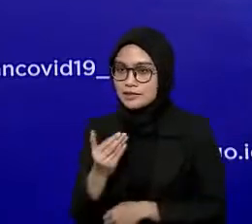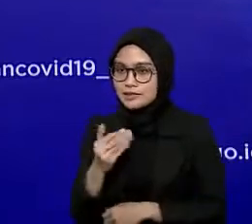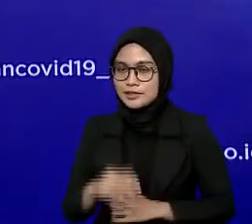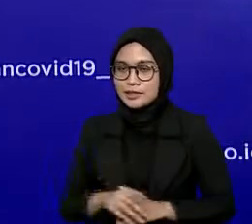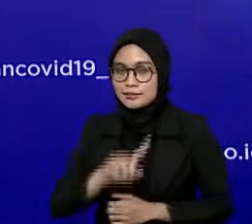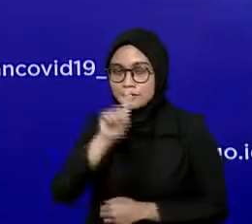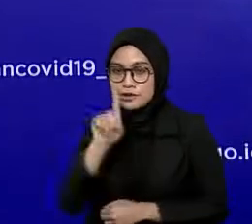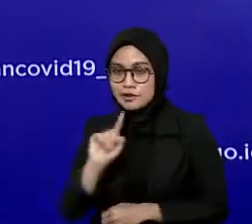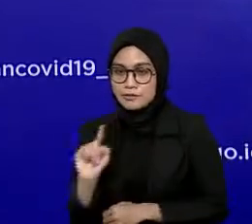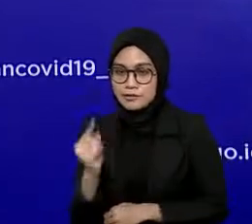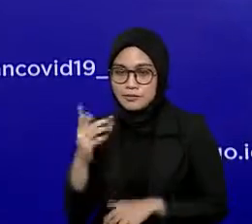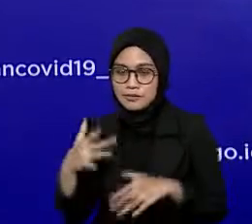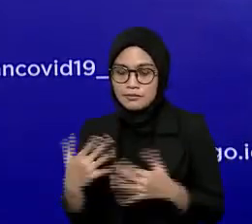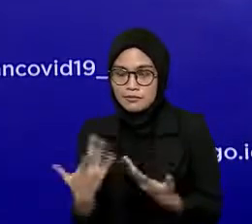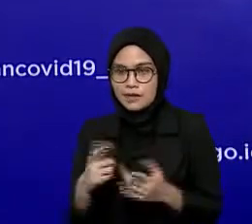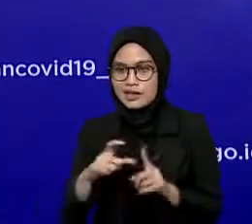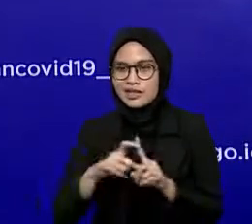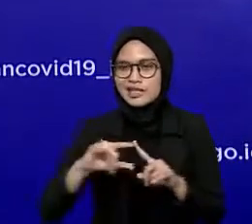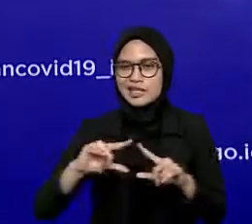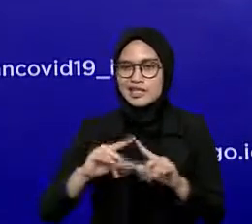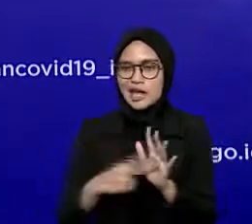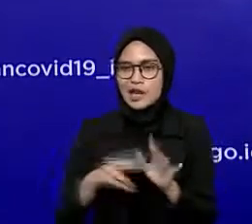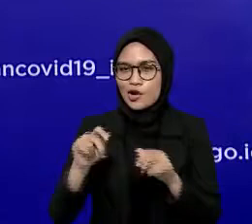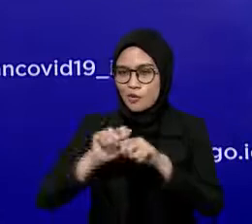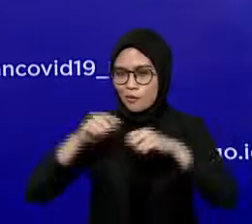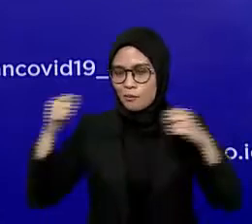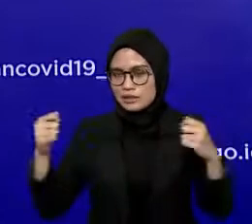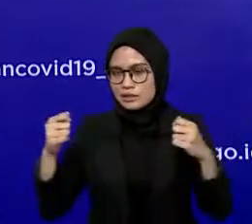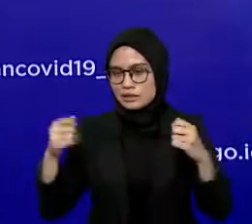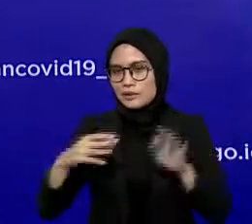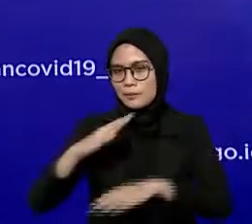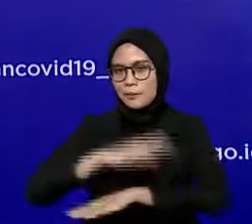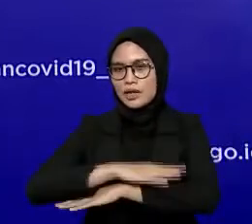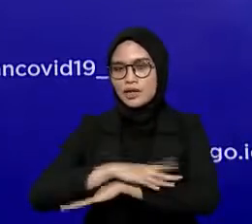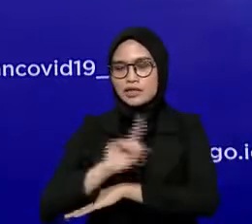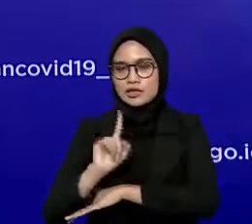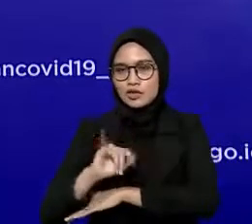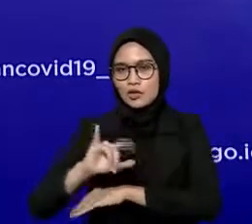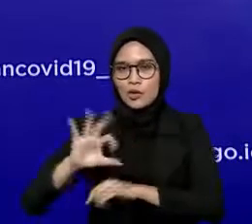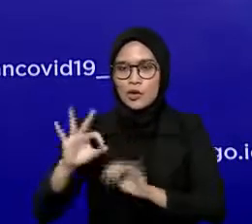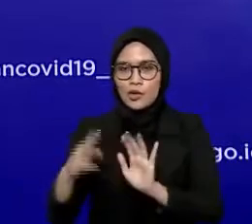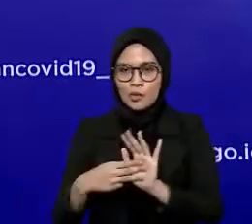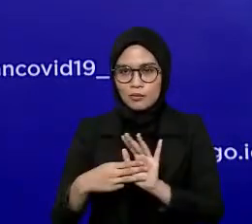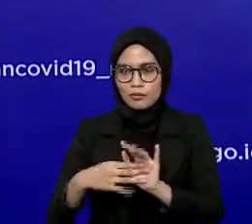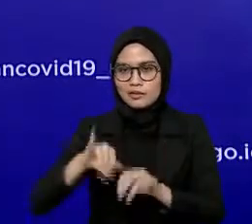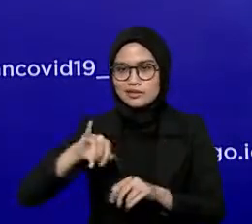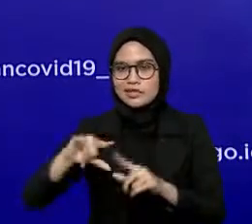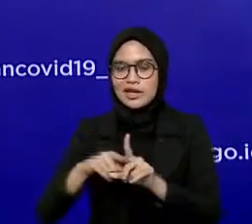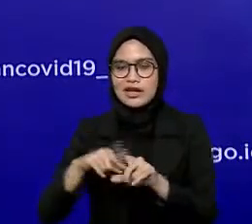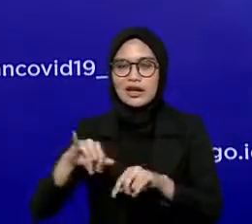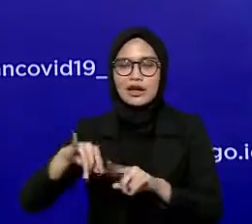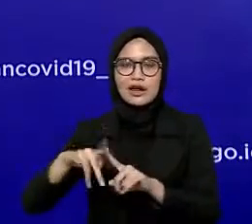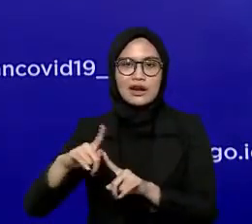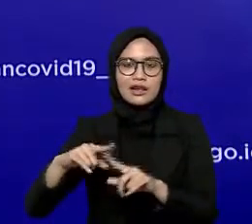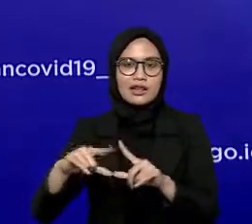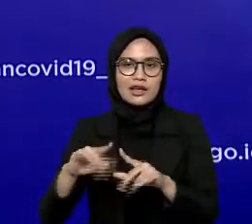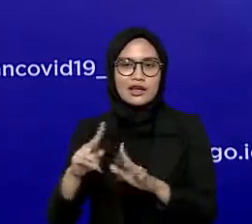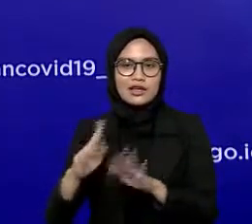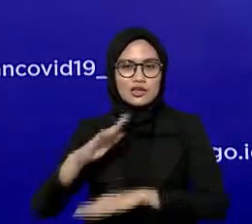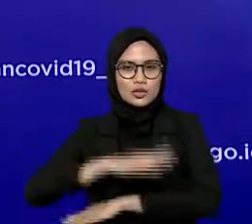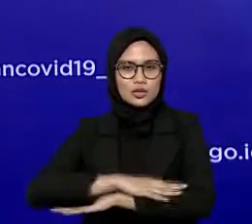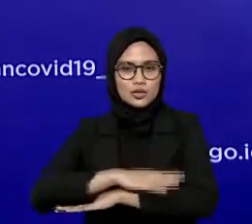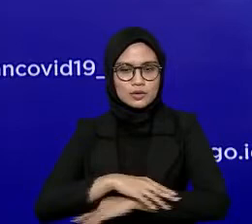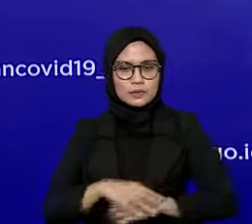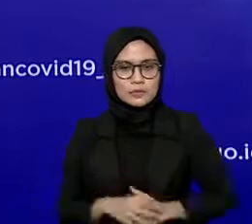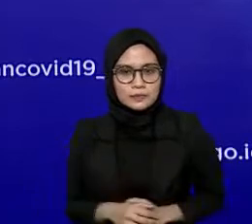Pertanyaan pertama dari diankompas.com, hendroberita1.com, dan Diana Jayakarta News. Apakah kasus positif